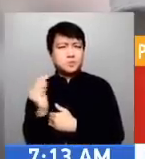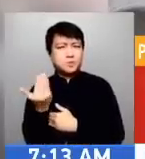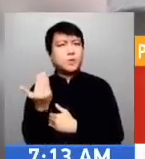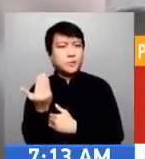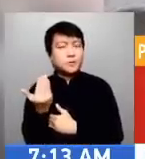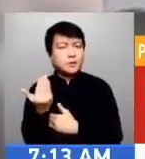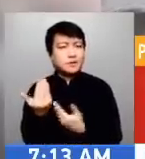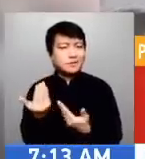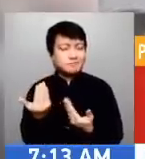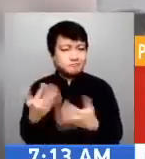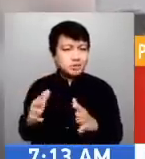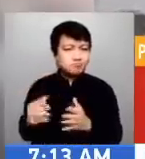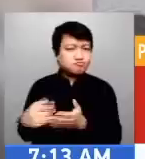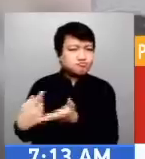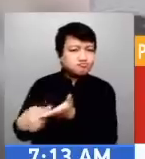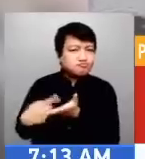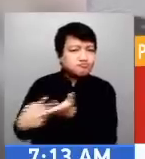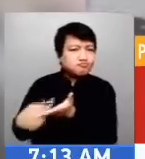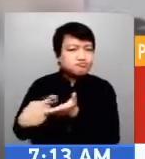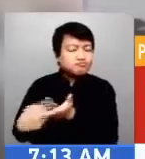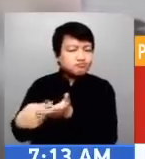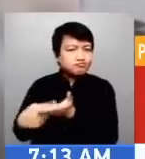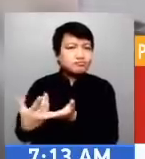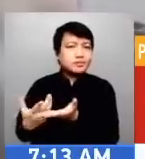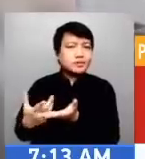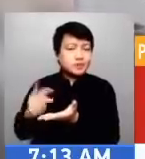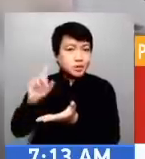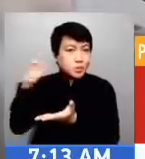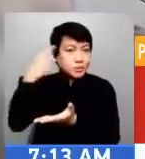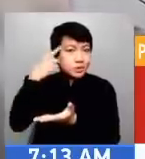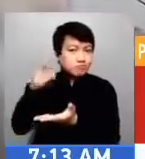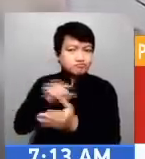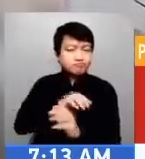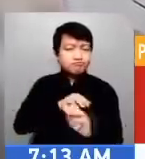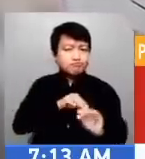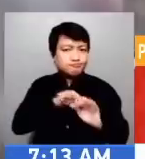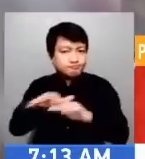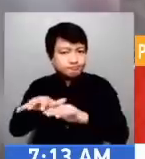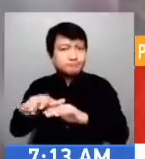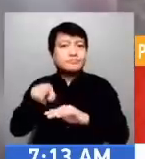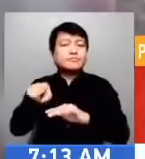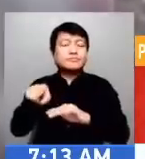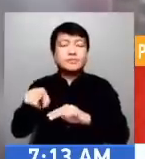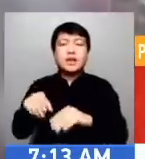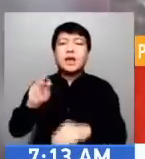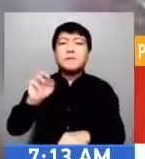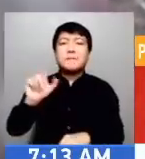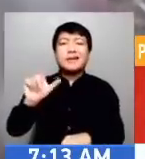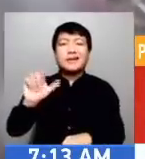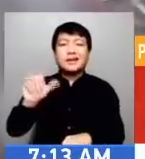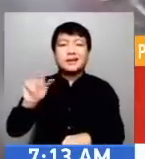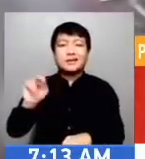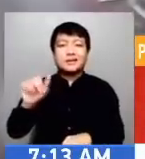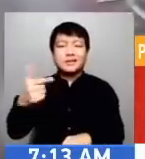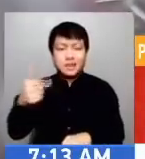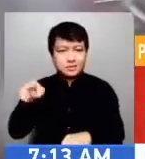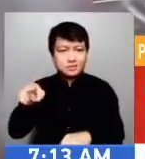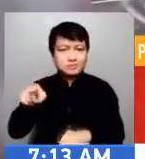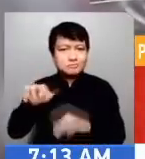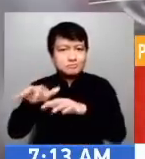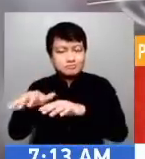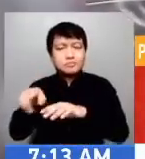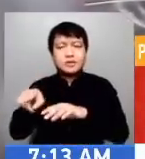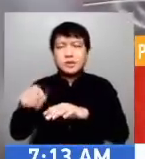po tayo sa Malacañang, iba-ibang tao. So, nung Lunes, hanggang gabi may kausap po